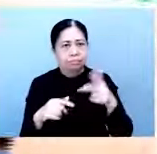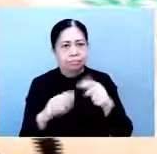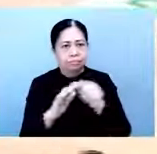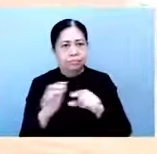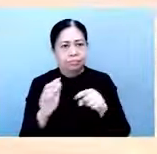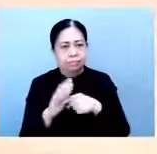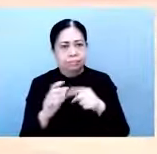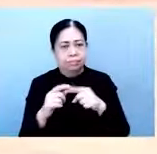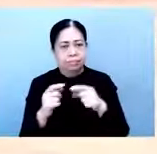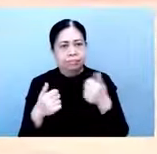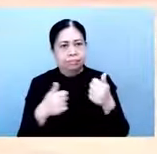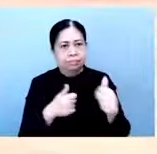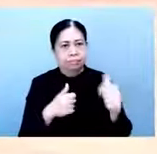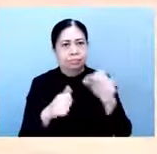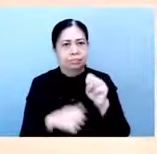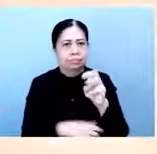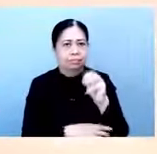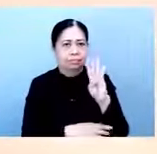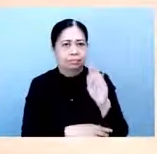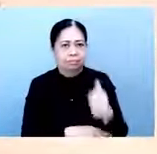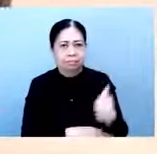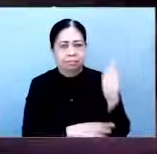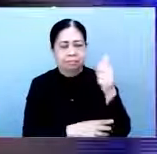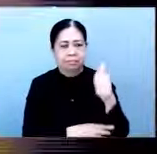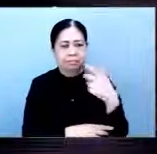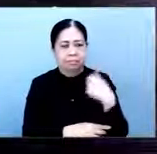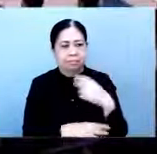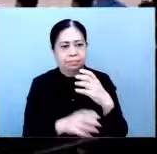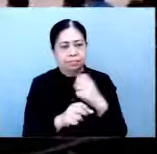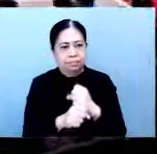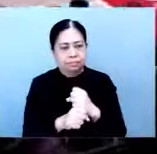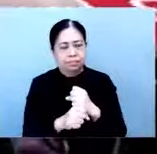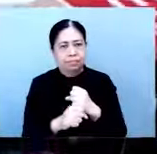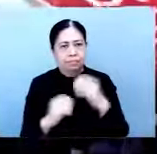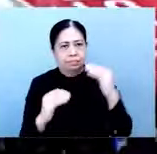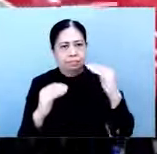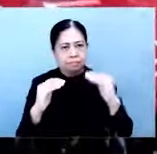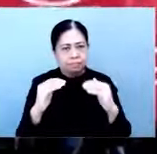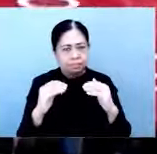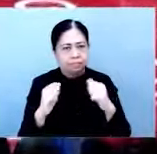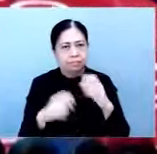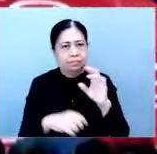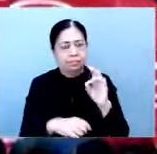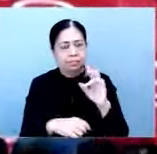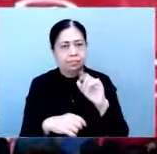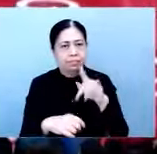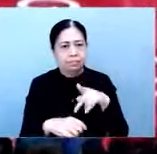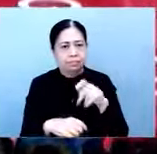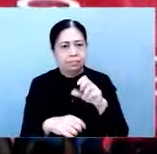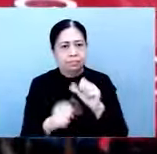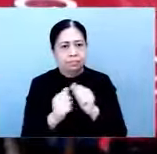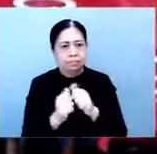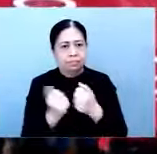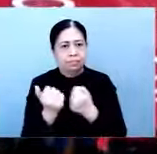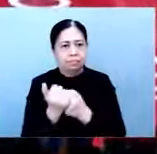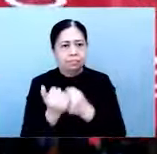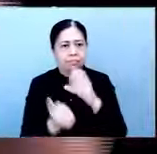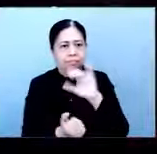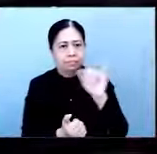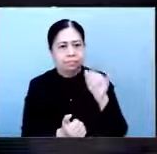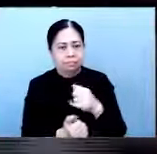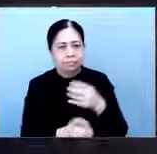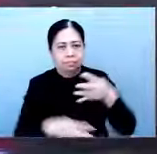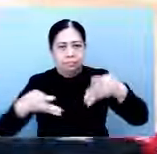pero nakabuntot pa rin ang SMB. Nagawa nilang maibaba ang lamang sa 7 points sa tulong ni CJ Perez. Sa